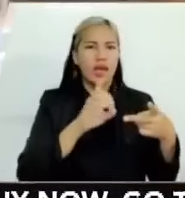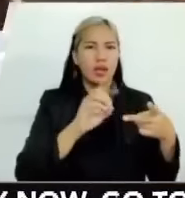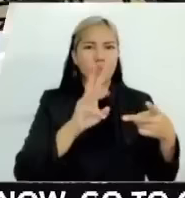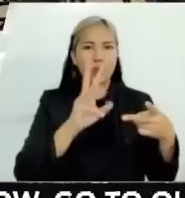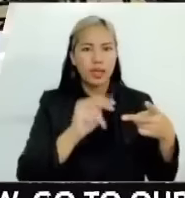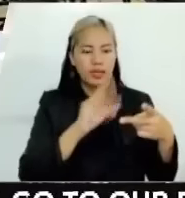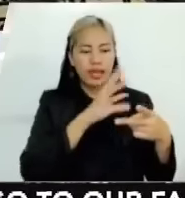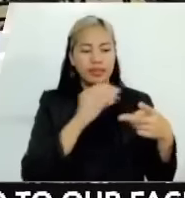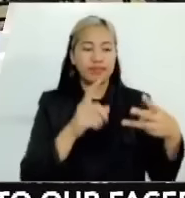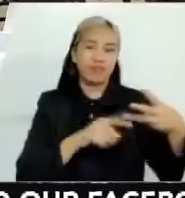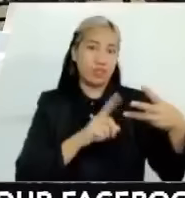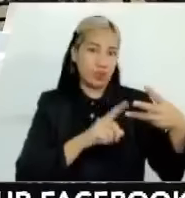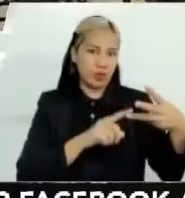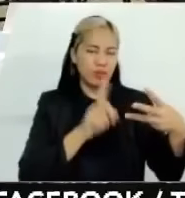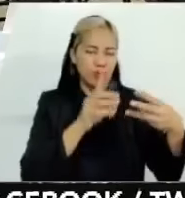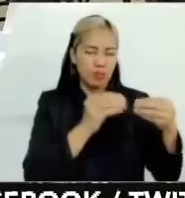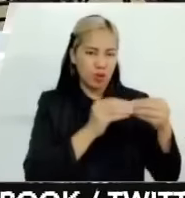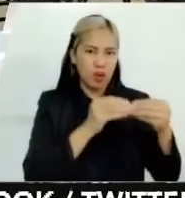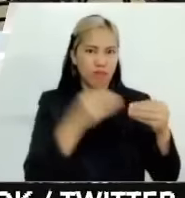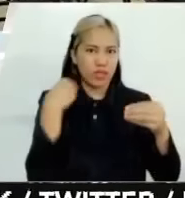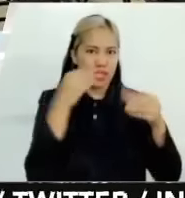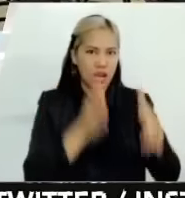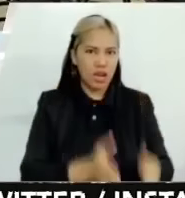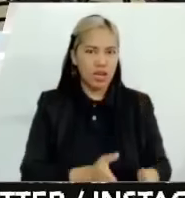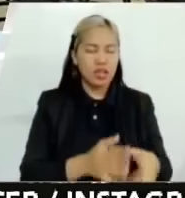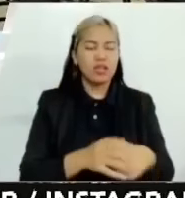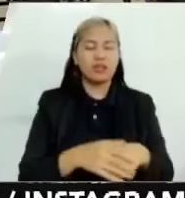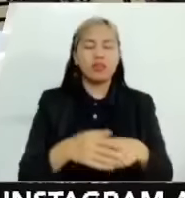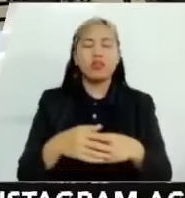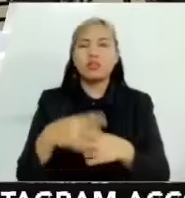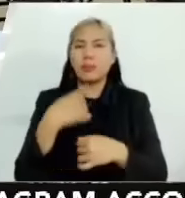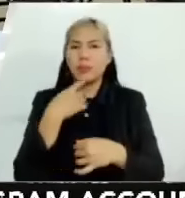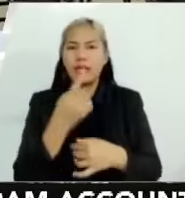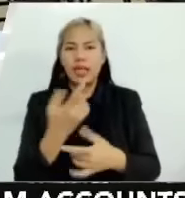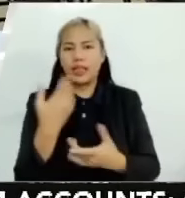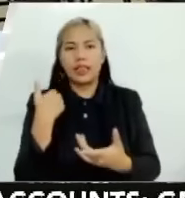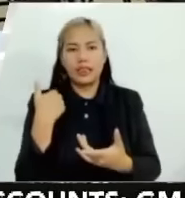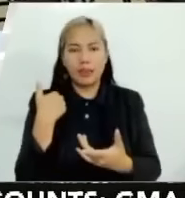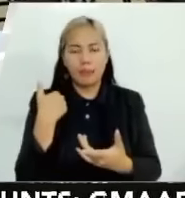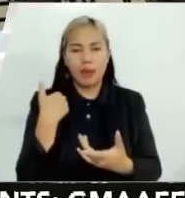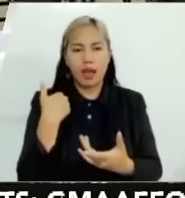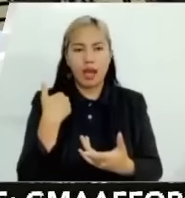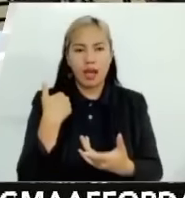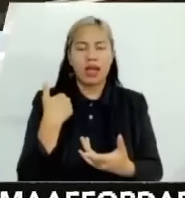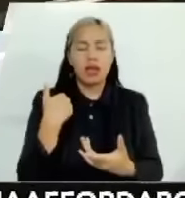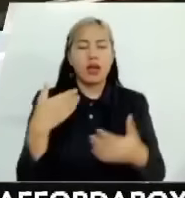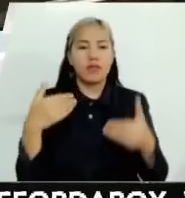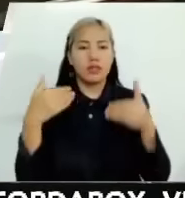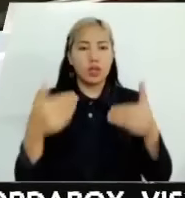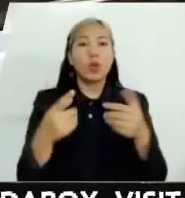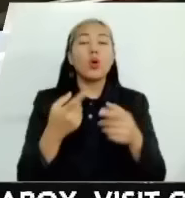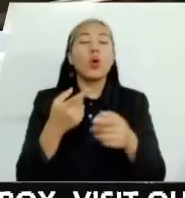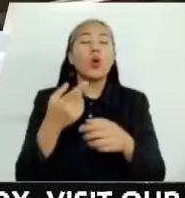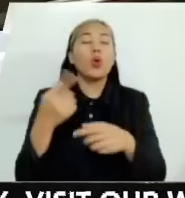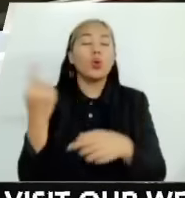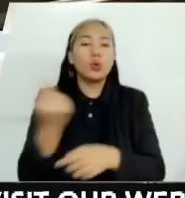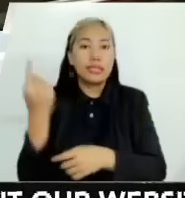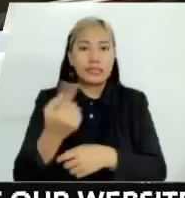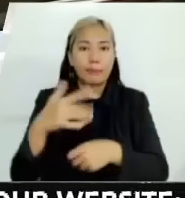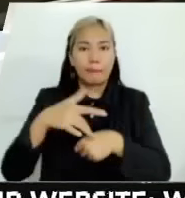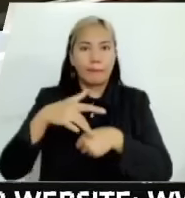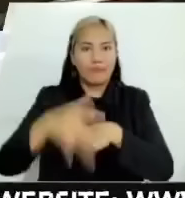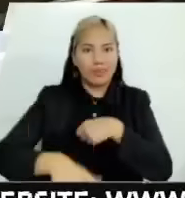hindi parusa o penalty ang preventive suspension na ipinataw nila sa tatlo at sa halip. Ito ay isang preventive measure bilang bahagi ng